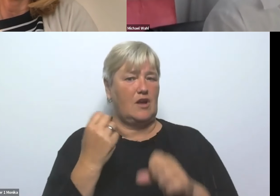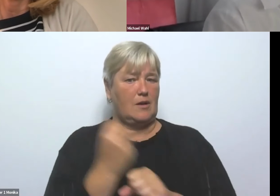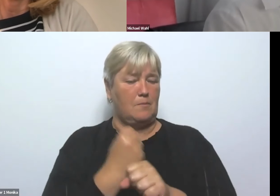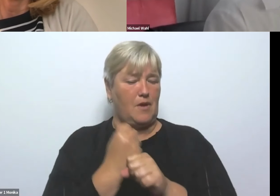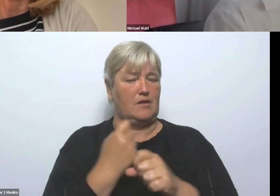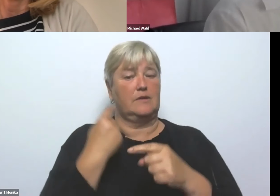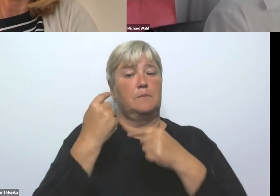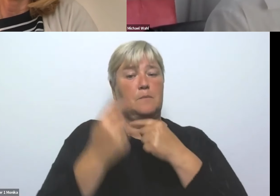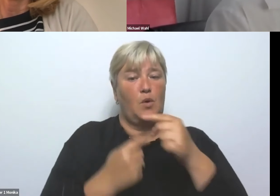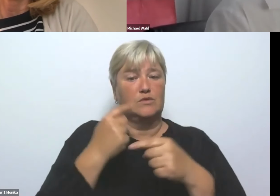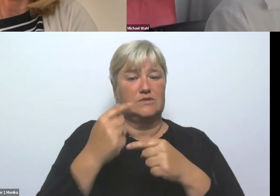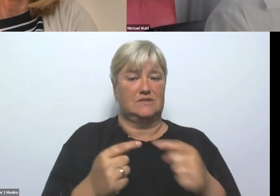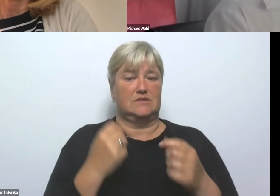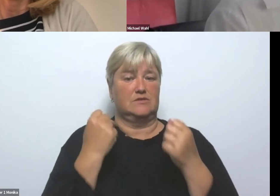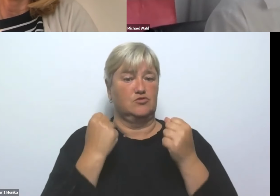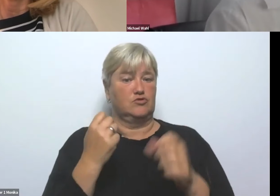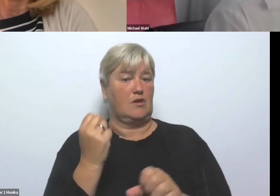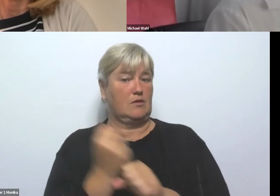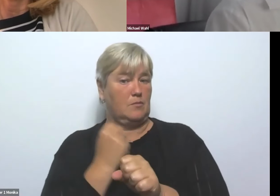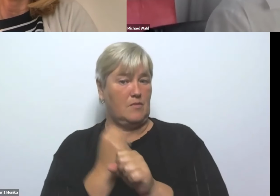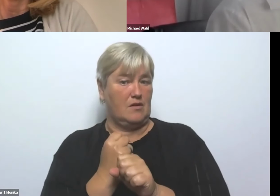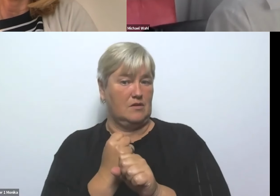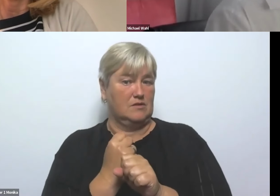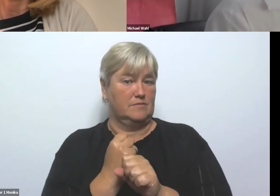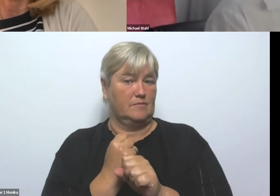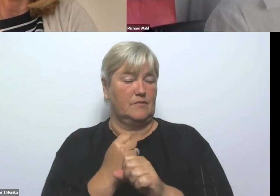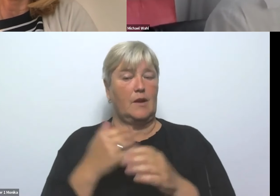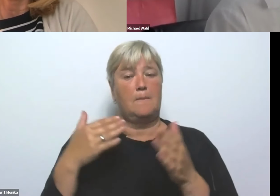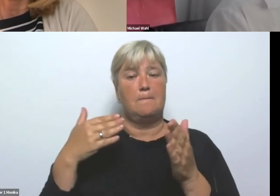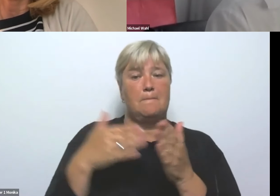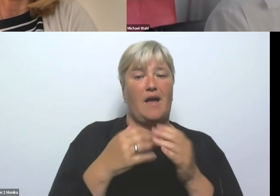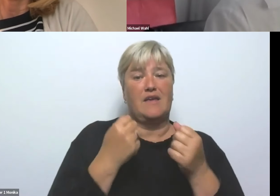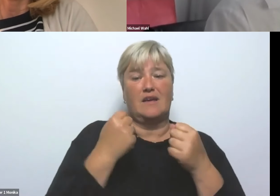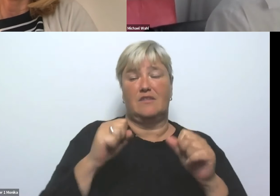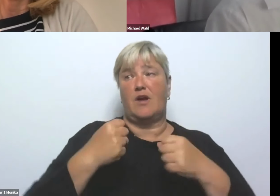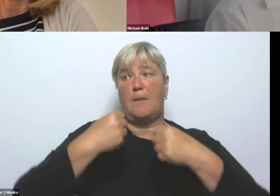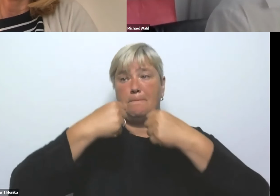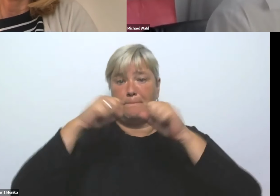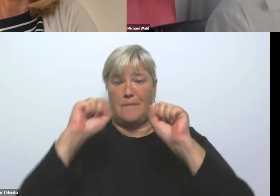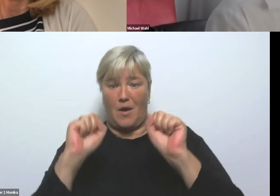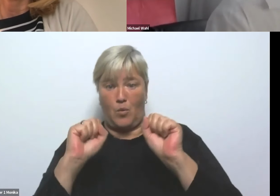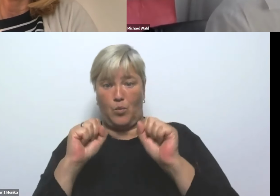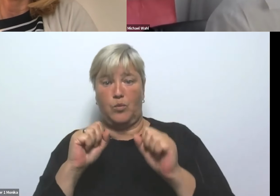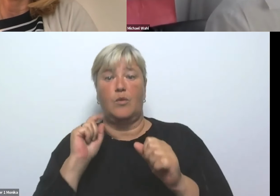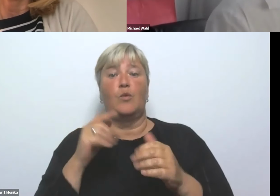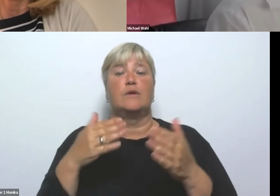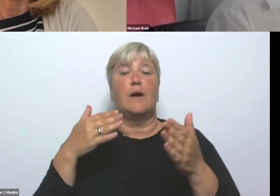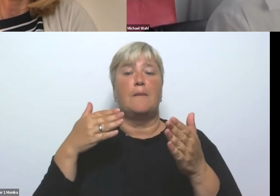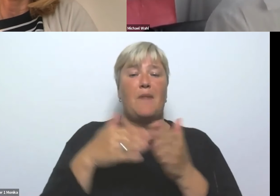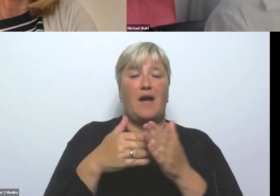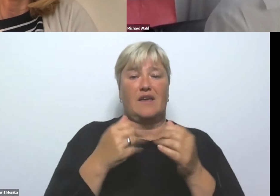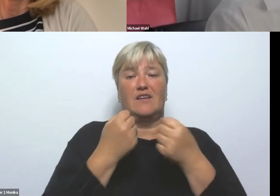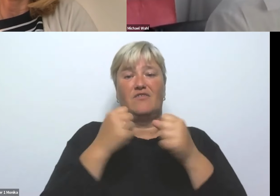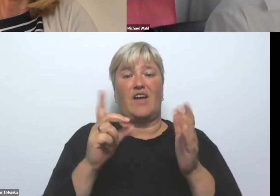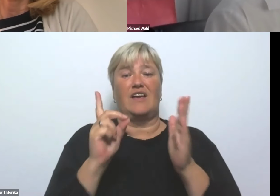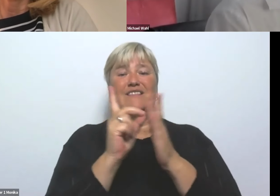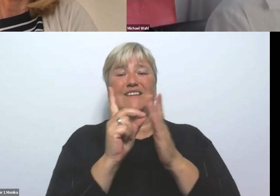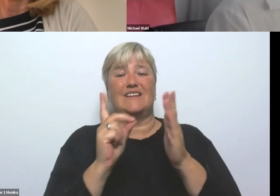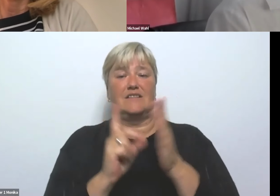zu stärken zwischen, sage ich mal, barrierefreiem Bau und barrierefreiem Digitalen. Das geht ja immer ineinander